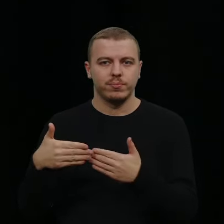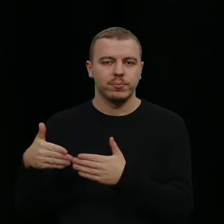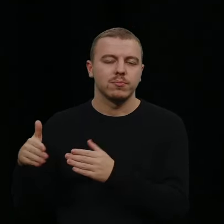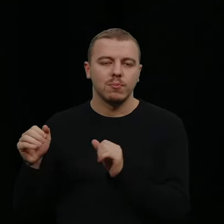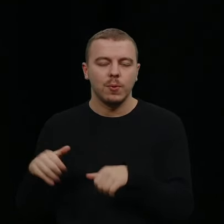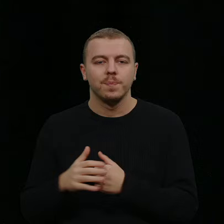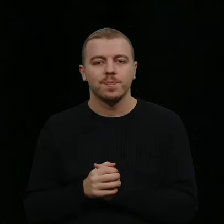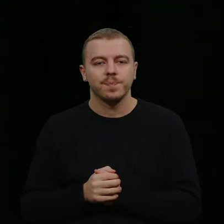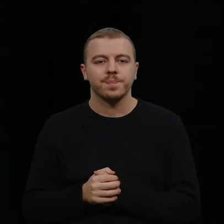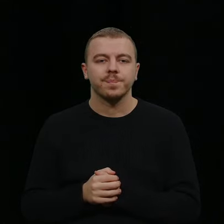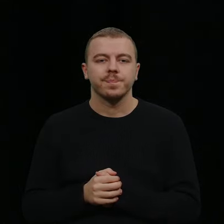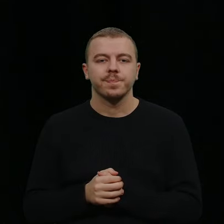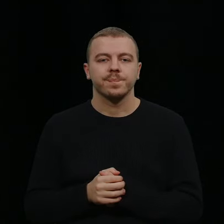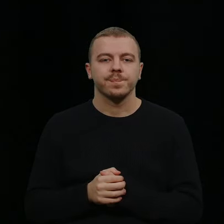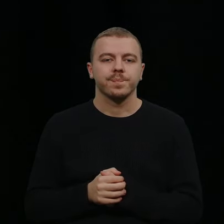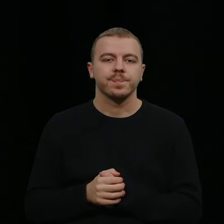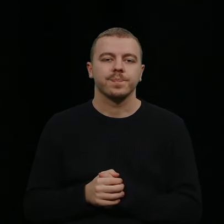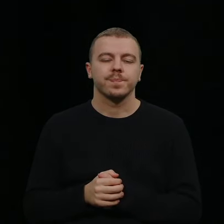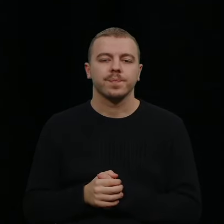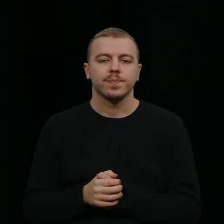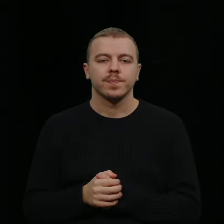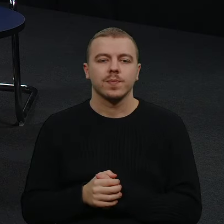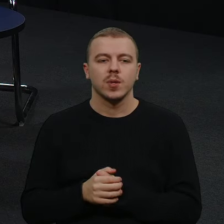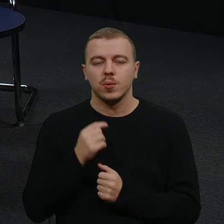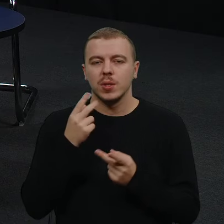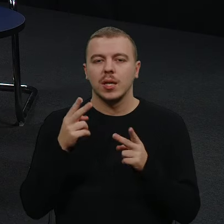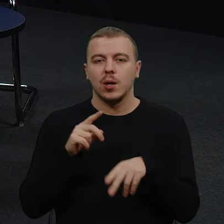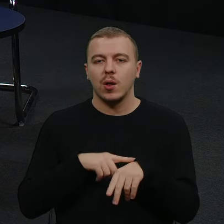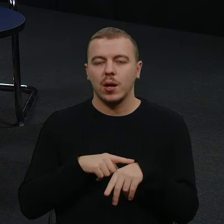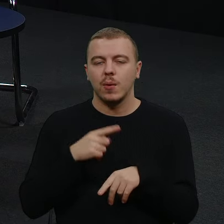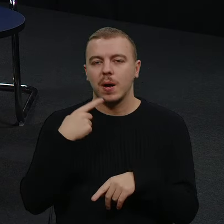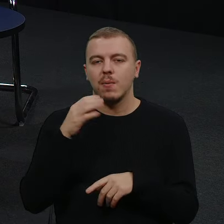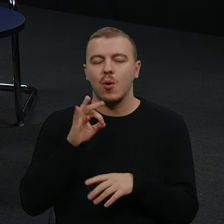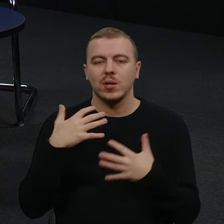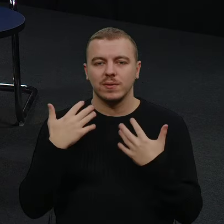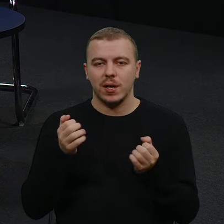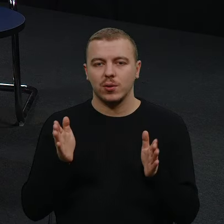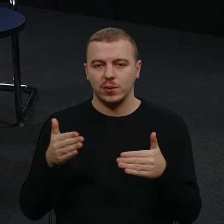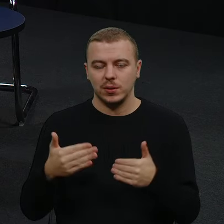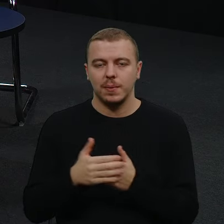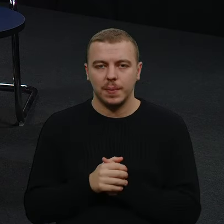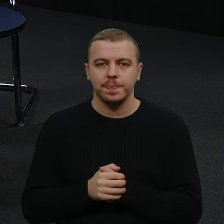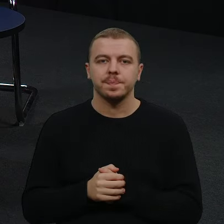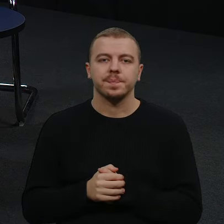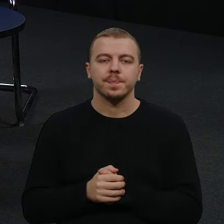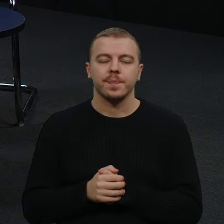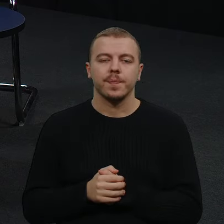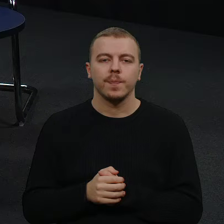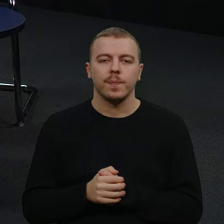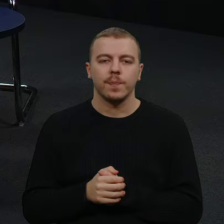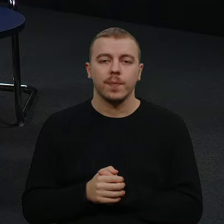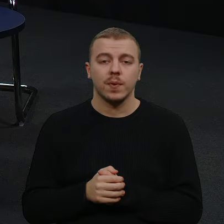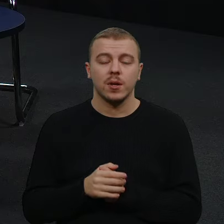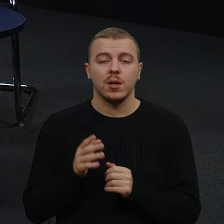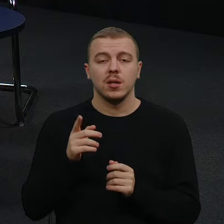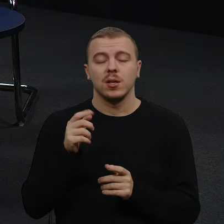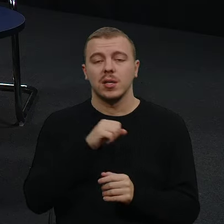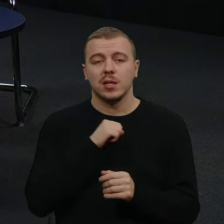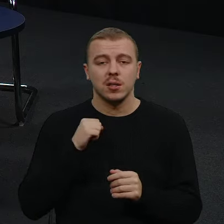jį išskirčiau iš kitų profesijų. Gerai, turime dar truputėlį laiko pakalbėti apie sveikatos sistemos problemas lygiai taip pat. Ne tik eilės